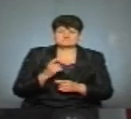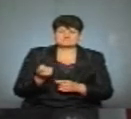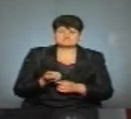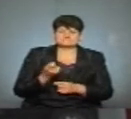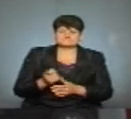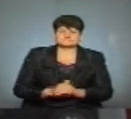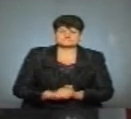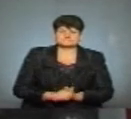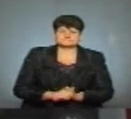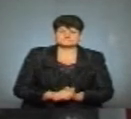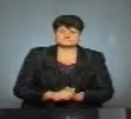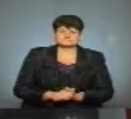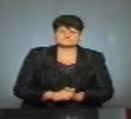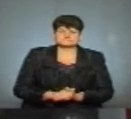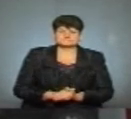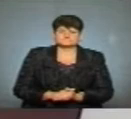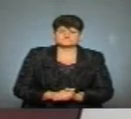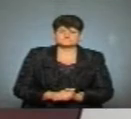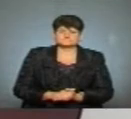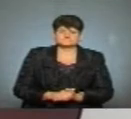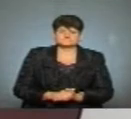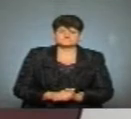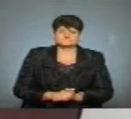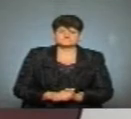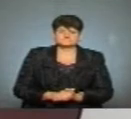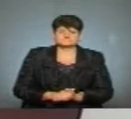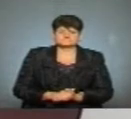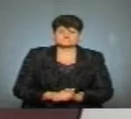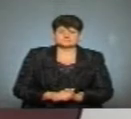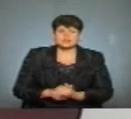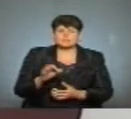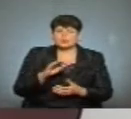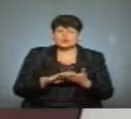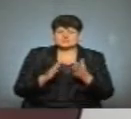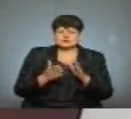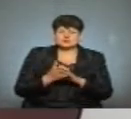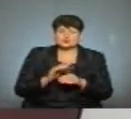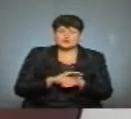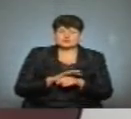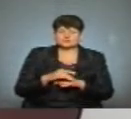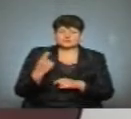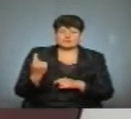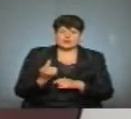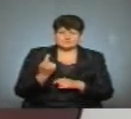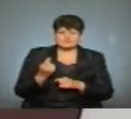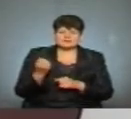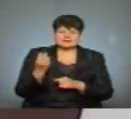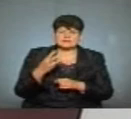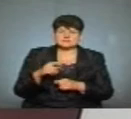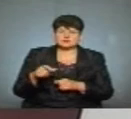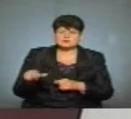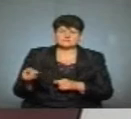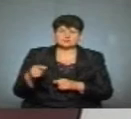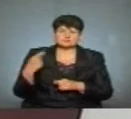Оксана Галіяш. Новини на Суспільному. Тернопіль. І про ситуацію з коронавірусом в області. 13 осіб